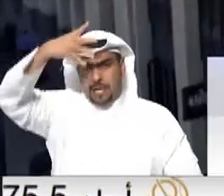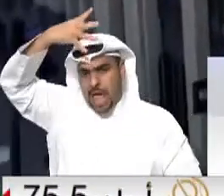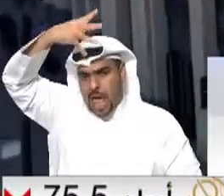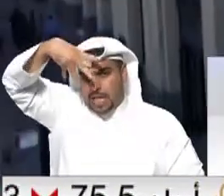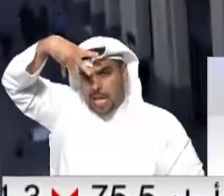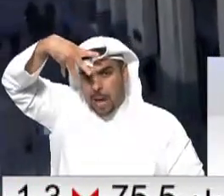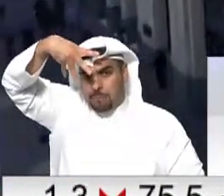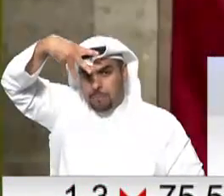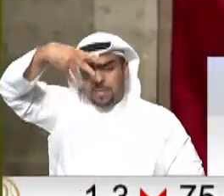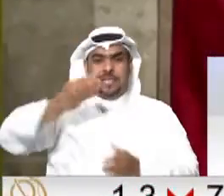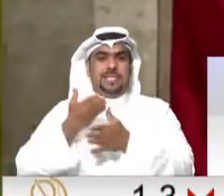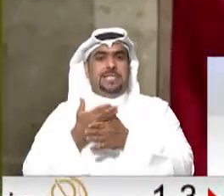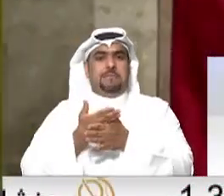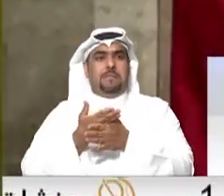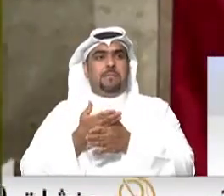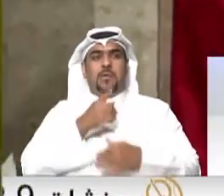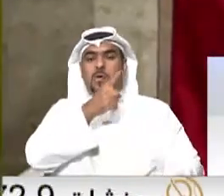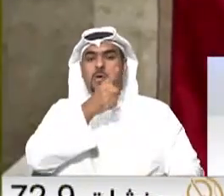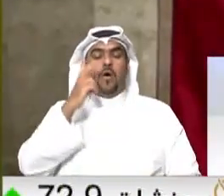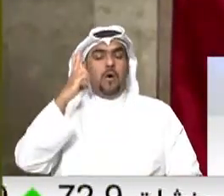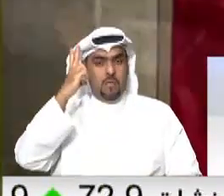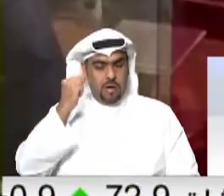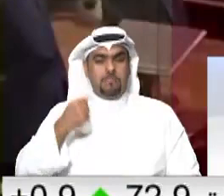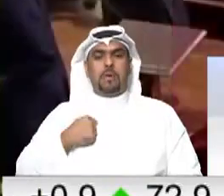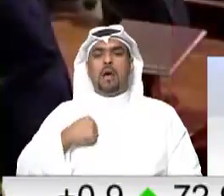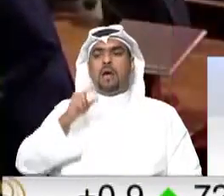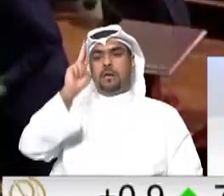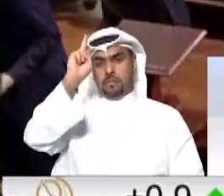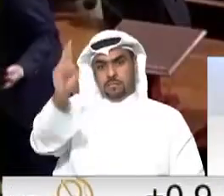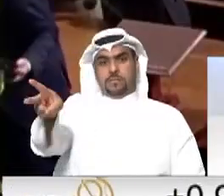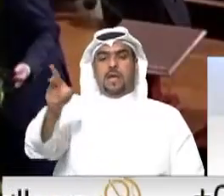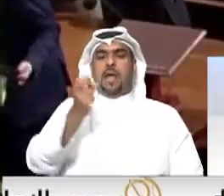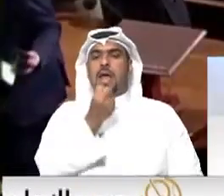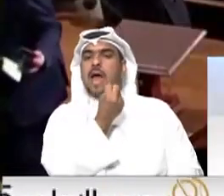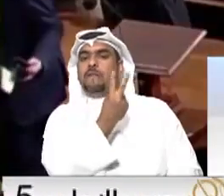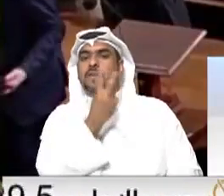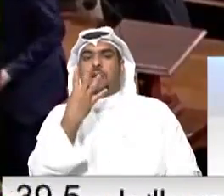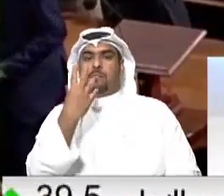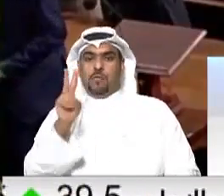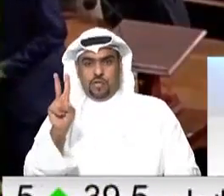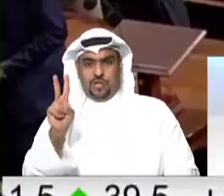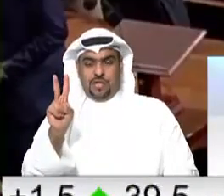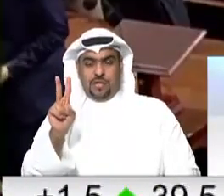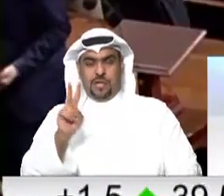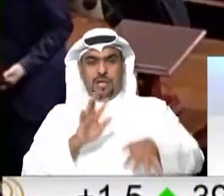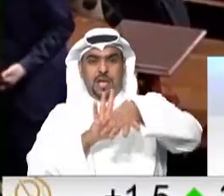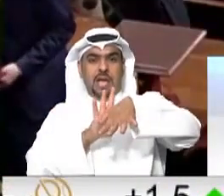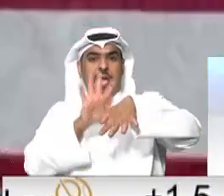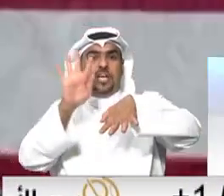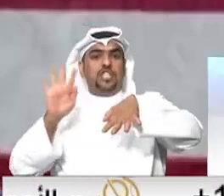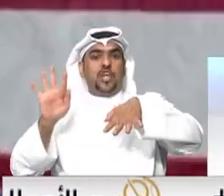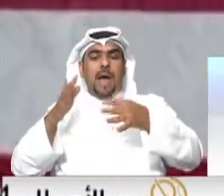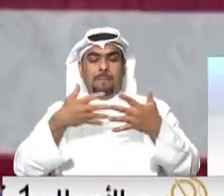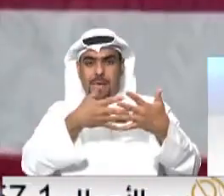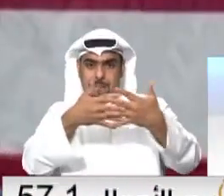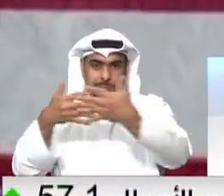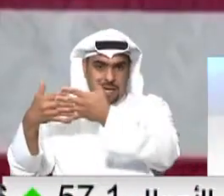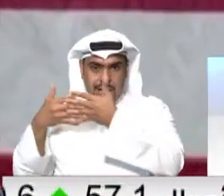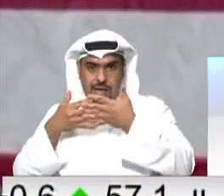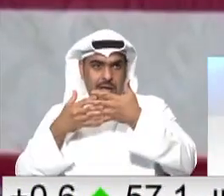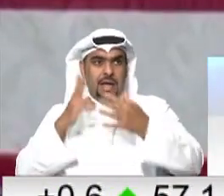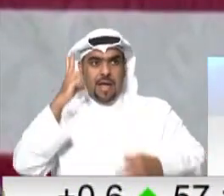الجمهوريين كانوا ينتظرون بفارغ الصبر ترشحه اذ انهم يبحثون عن بديله للرئيس الامريكي السابق